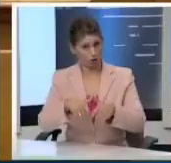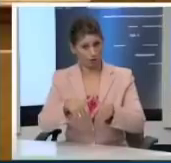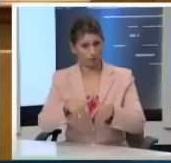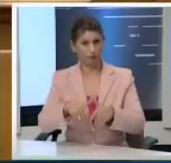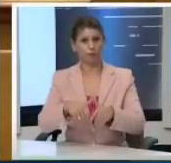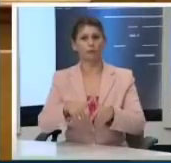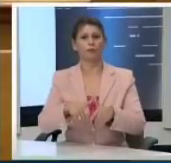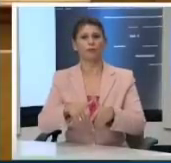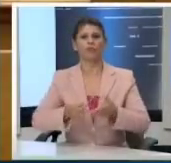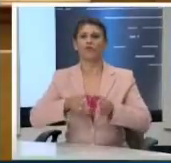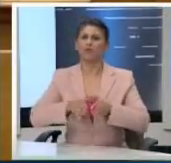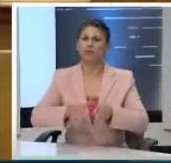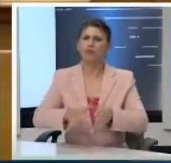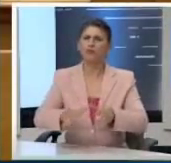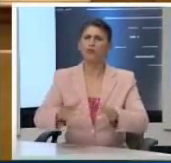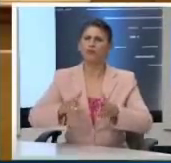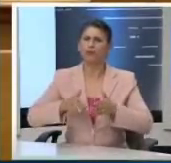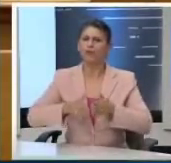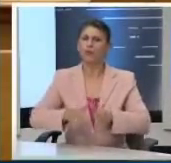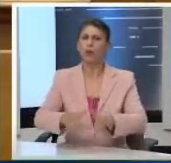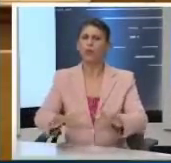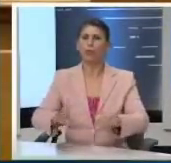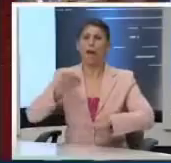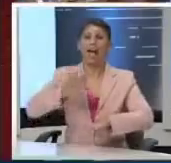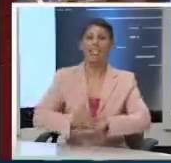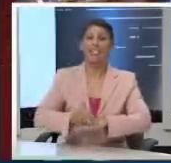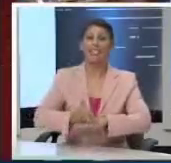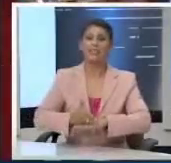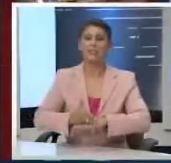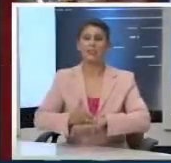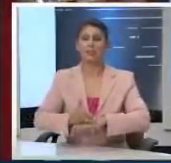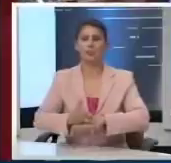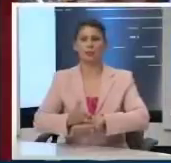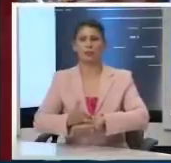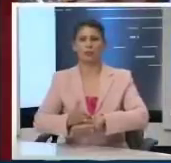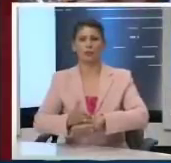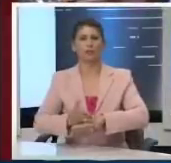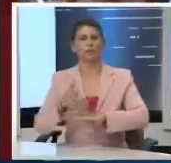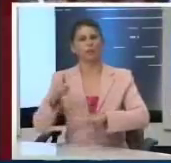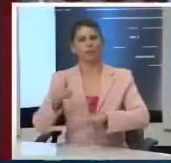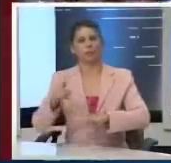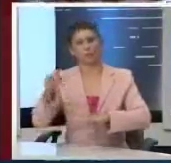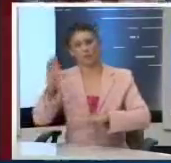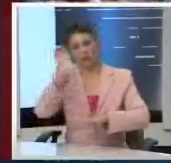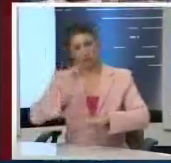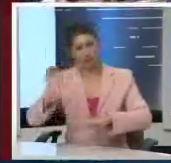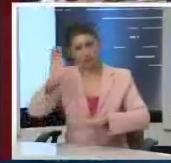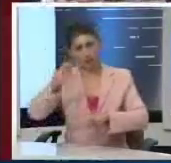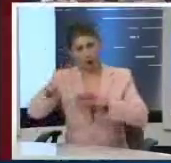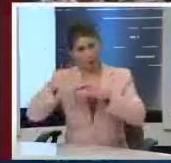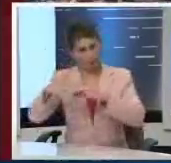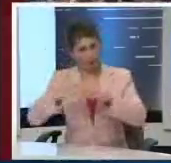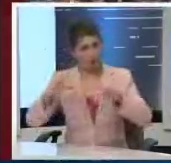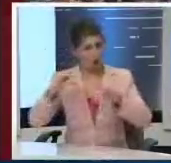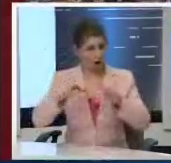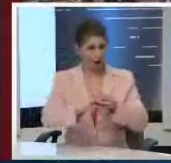Στην Ευρωζώνη προωθούμε τις εγγυήσεις καταθέσεων σε ευρωπαϊκό επίπεδο. Προωθούμε τη